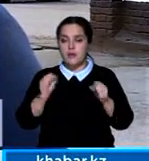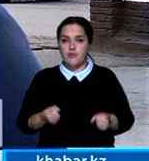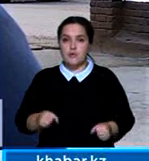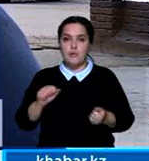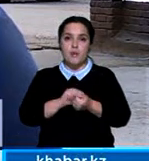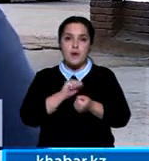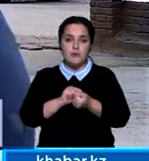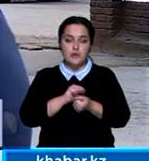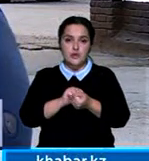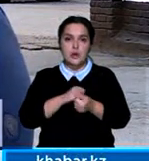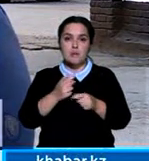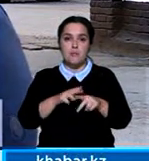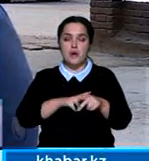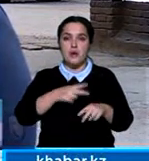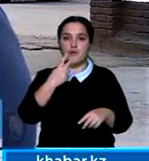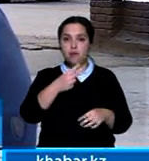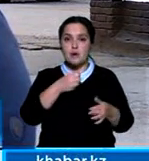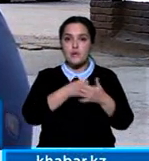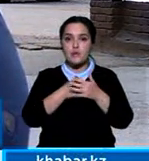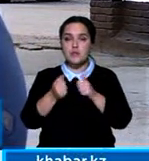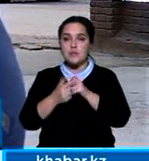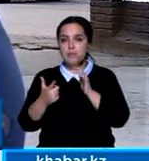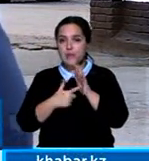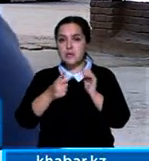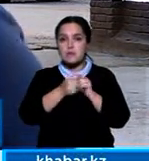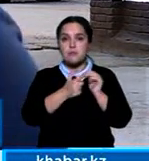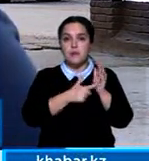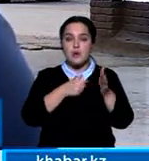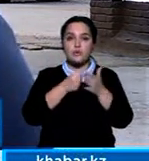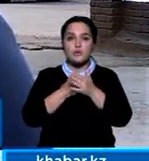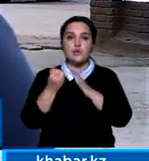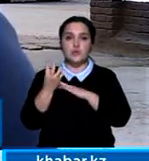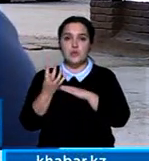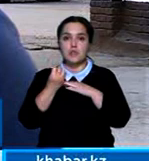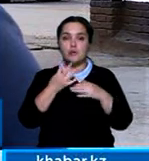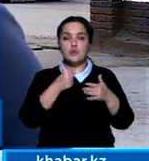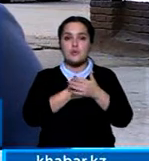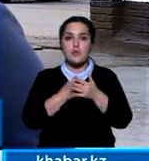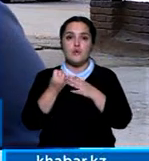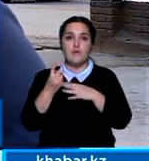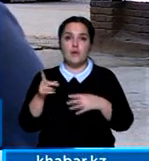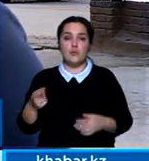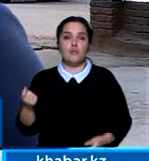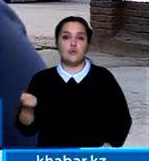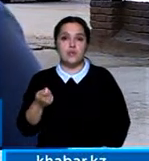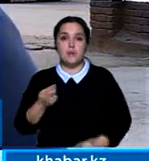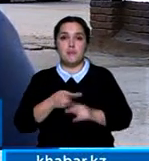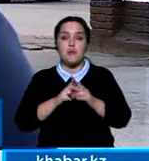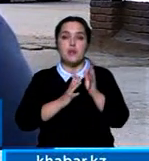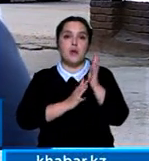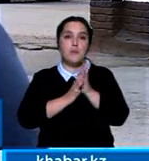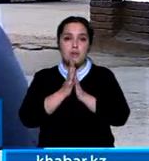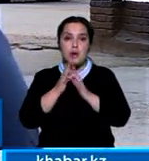этап. Получается, мы сушим с 20 до 17, 17 до 14, 14 до 12. Потому что ту пшеницу, которая проросла, надо